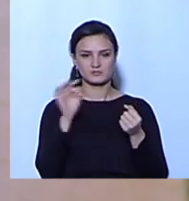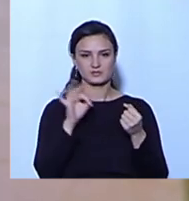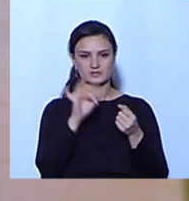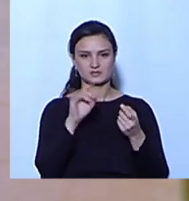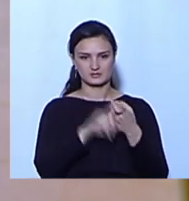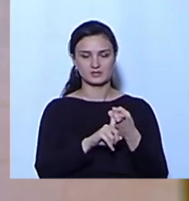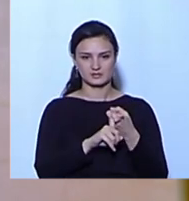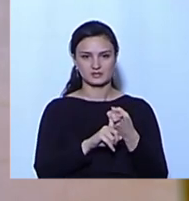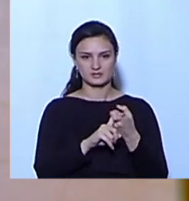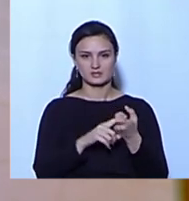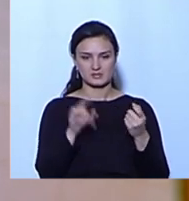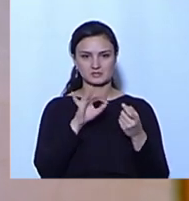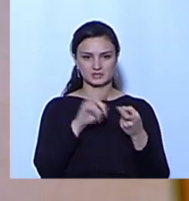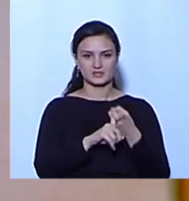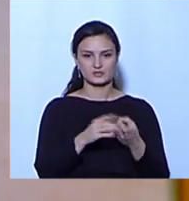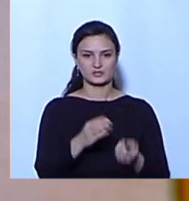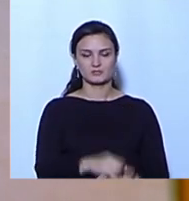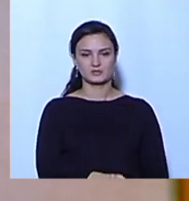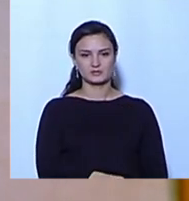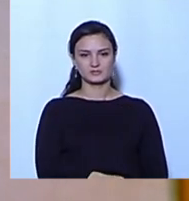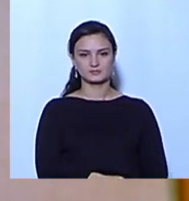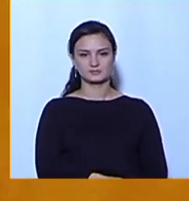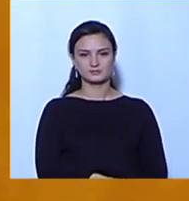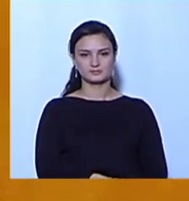და მოკლედ ამასთან დაკავშირებით არის ის.